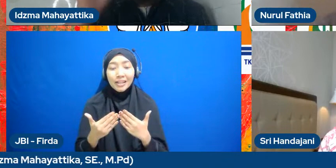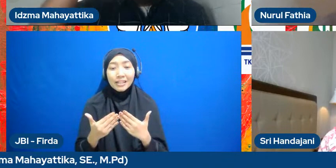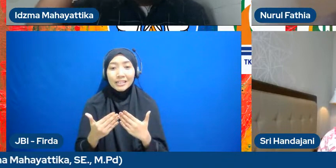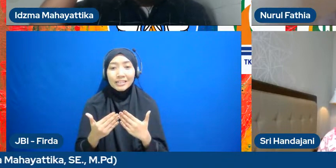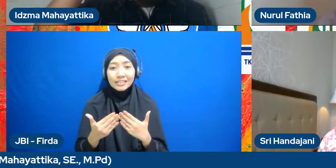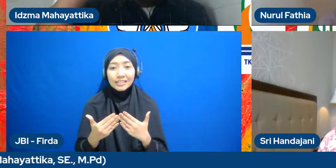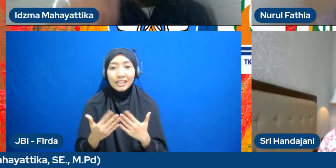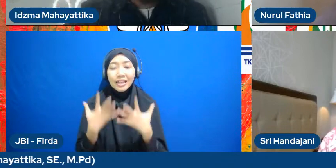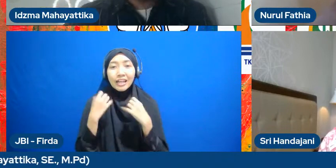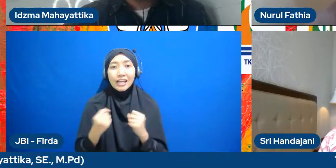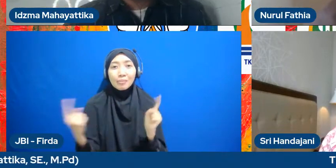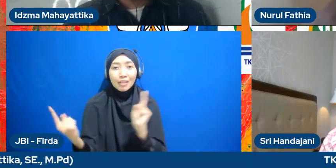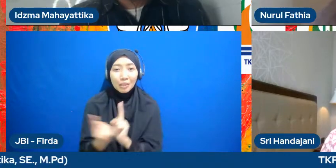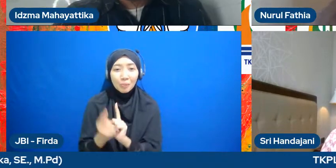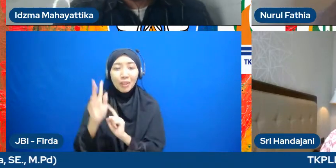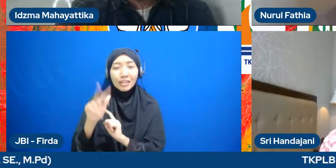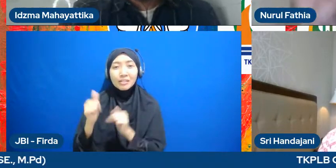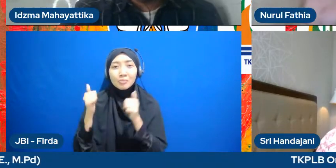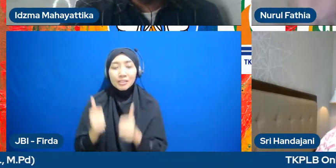Mudah-mudahan bisa ketemu lagi.